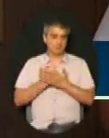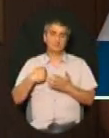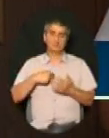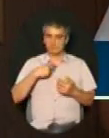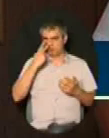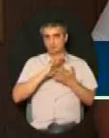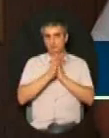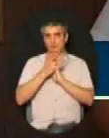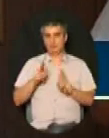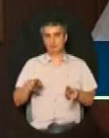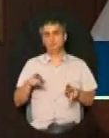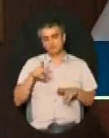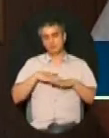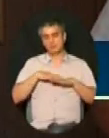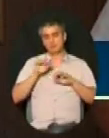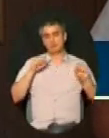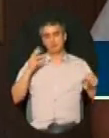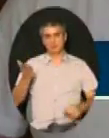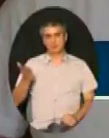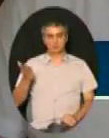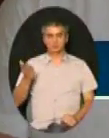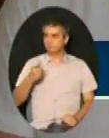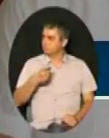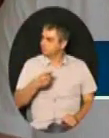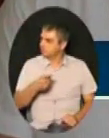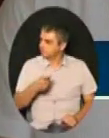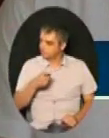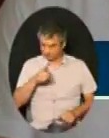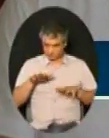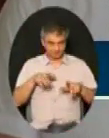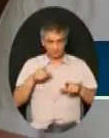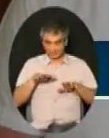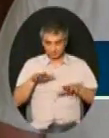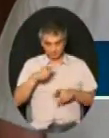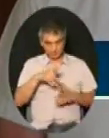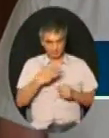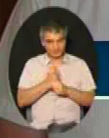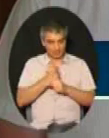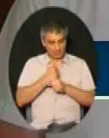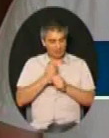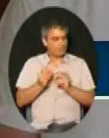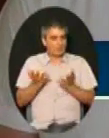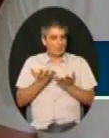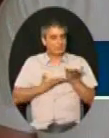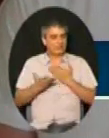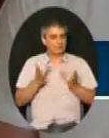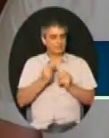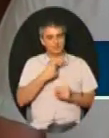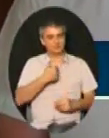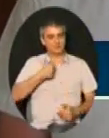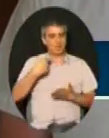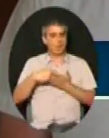אנחנו נראה שינוי. וזה התפקיד של ההסתדרות. אדוני, כן. זו ממשלה שאתה מצליח לעבוד איתה? איך היחסים שלך למשל